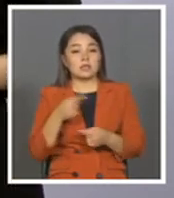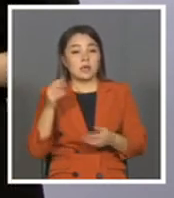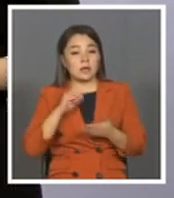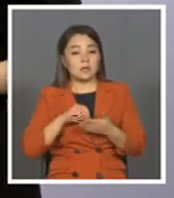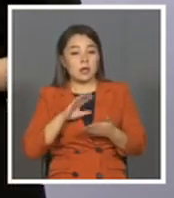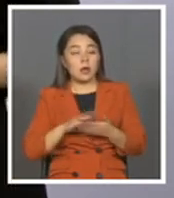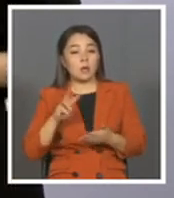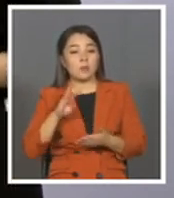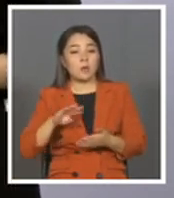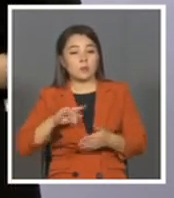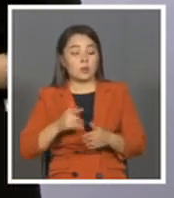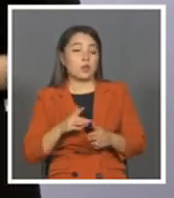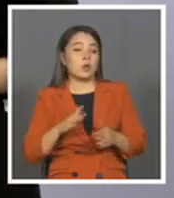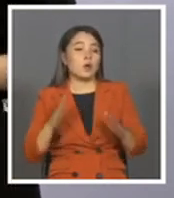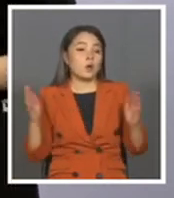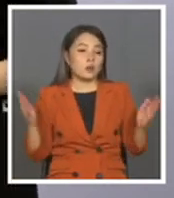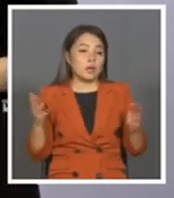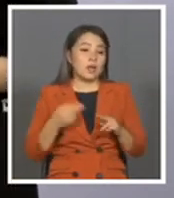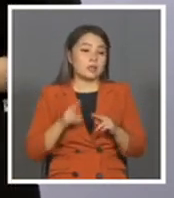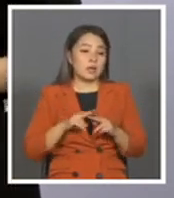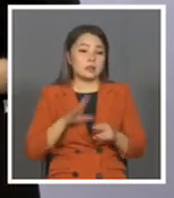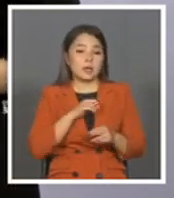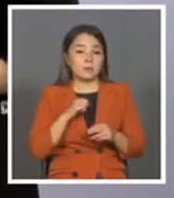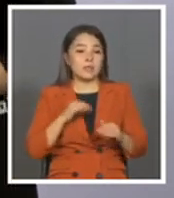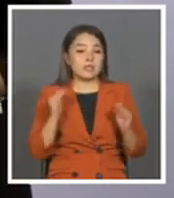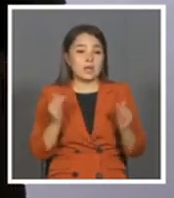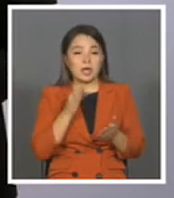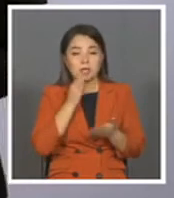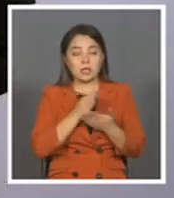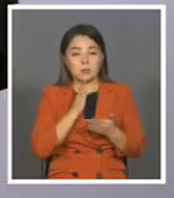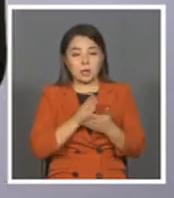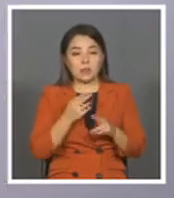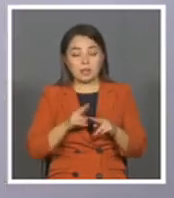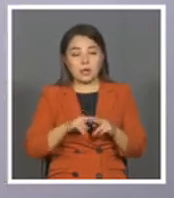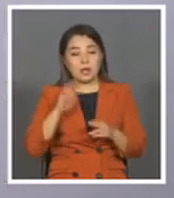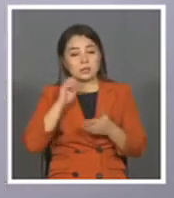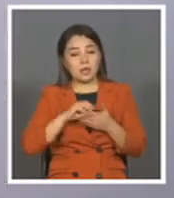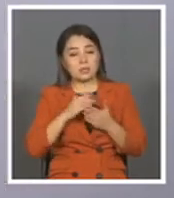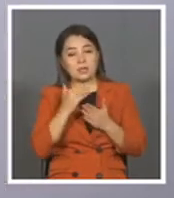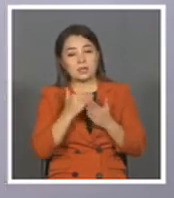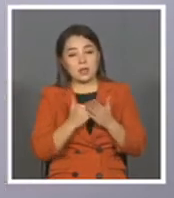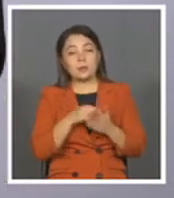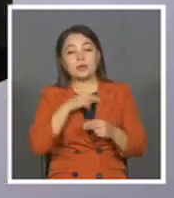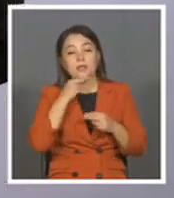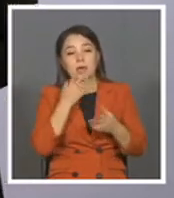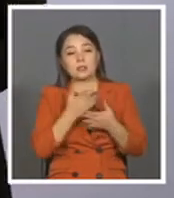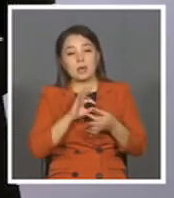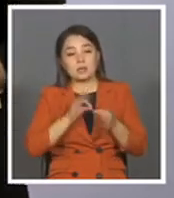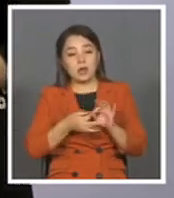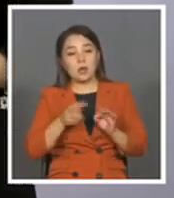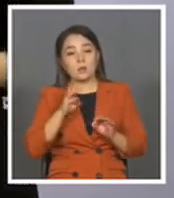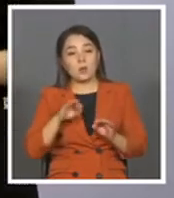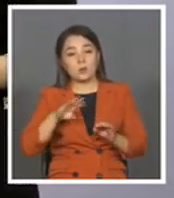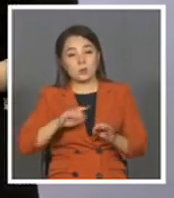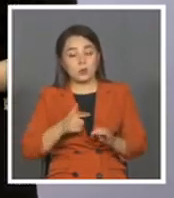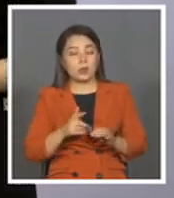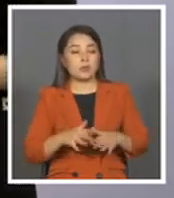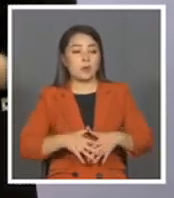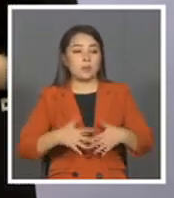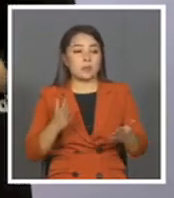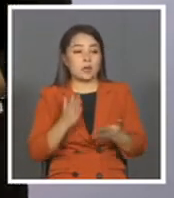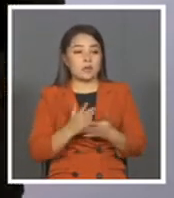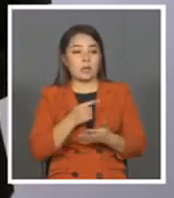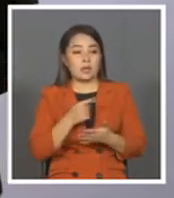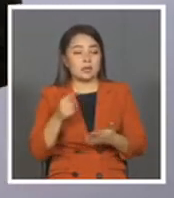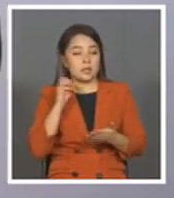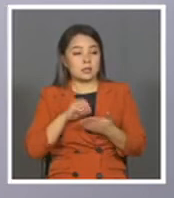модулі үлкен, сол теріс сан ең кіші болады. Сандар тізбегіне анықтап қарайтын болсақ, модулі үлкен ең кіші теріс